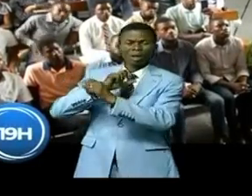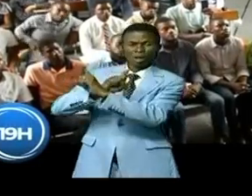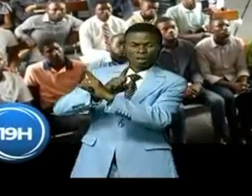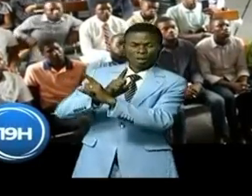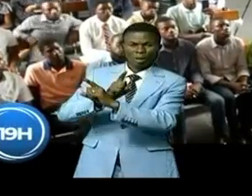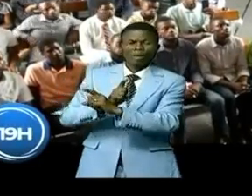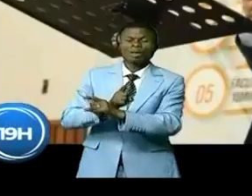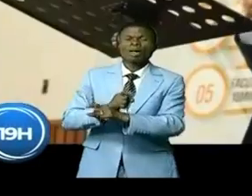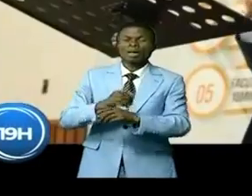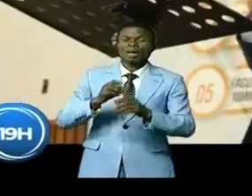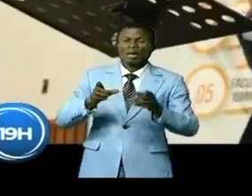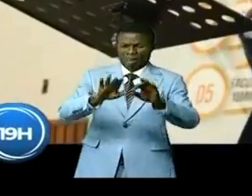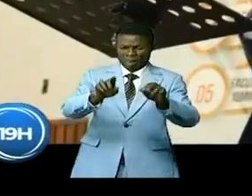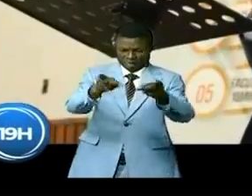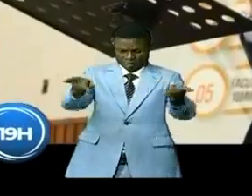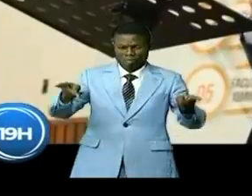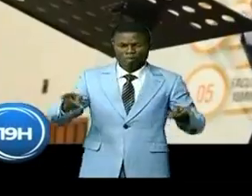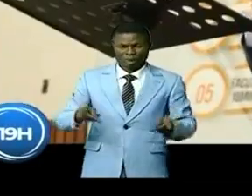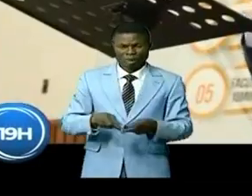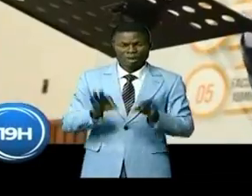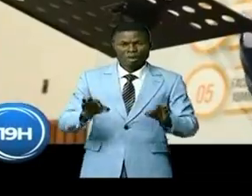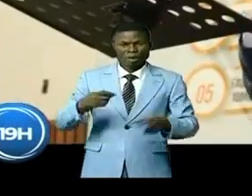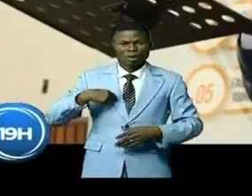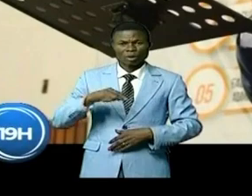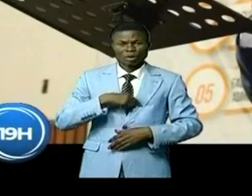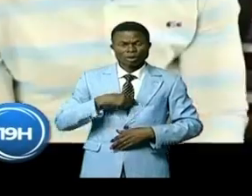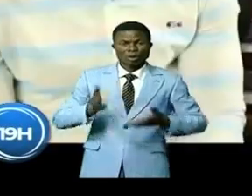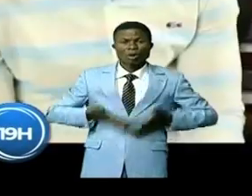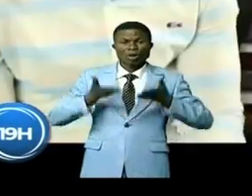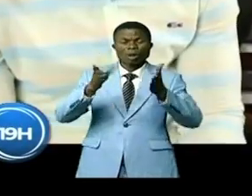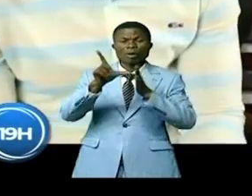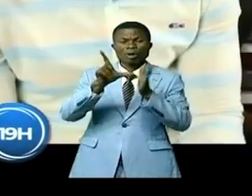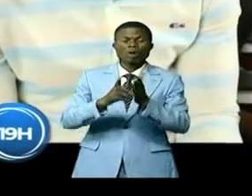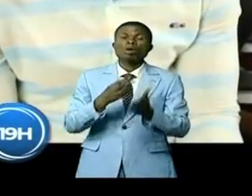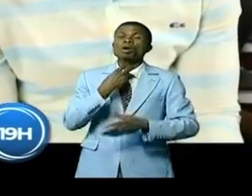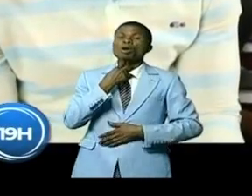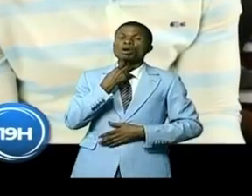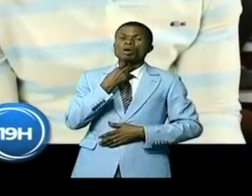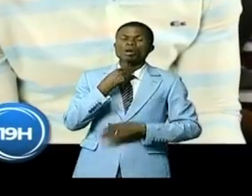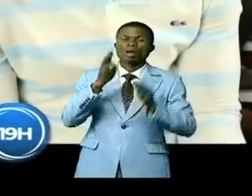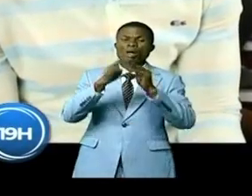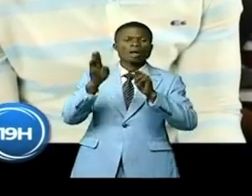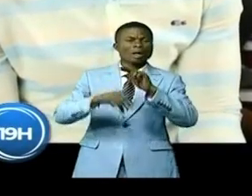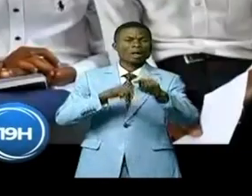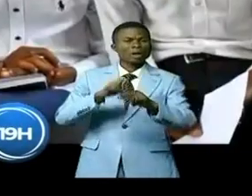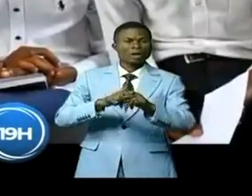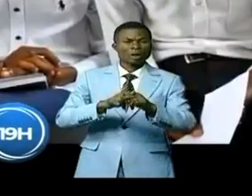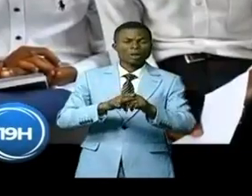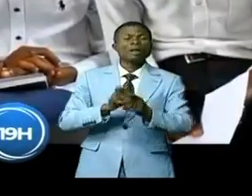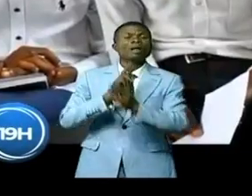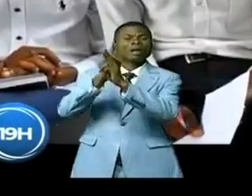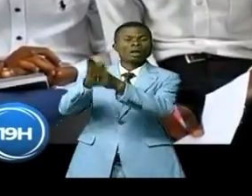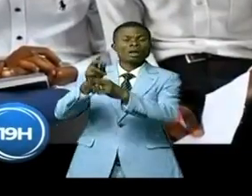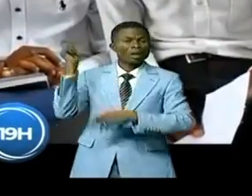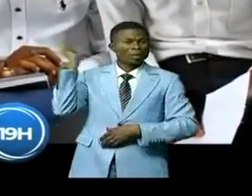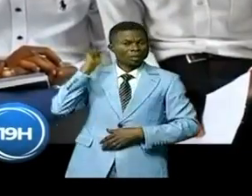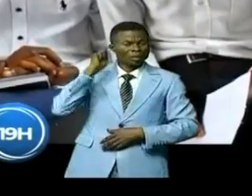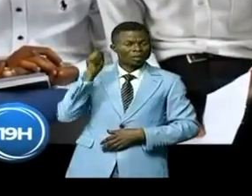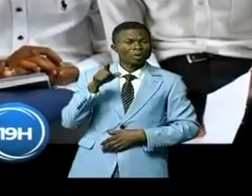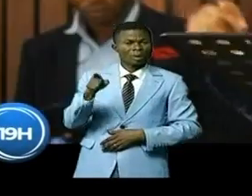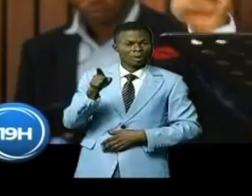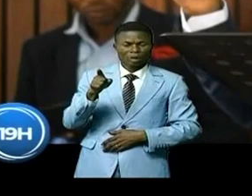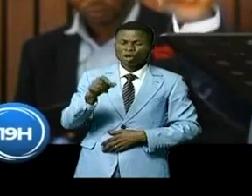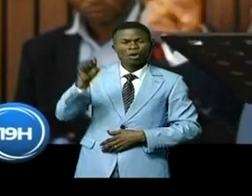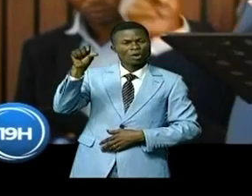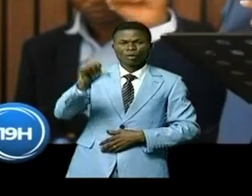l'intégrité nationale. À ceux qui prétendent que la proposition serait bloquée au niveau de l'Assemblée nationale, la réponse du professeur Tchani est